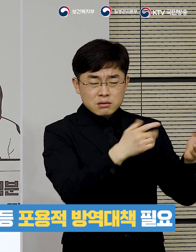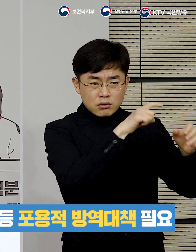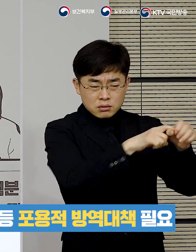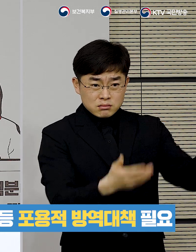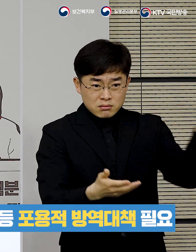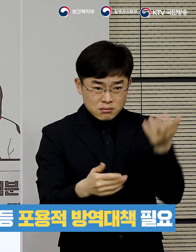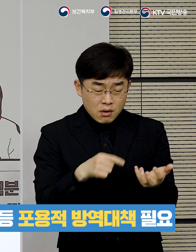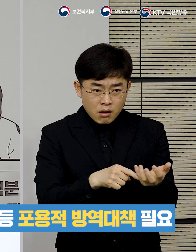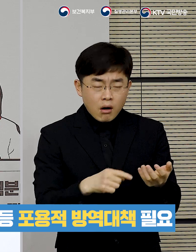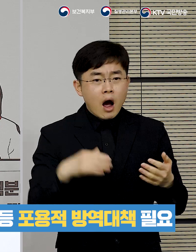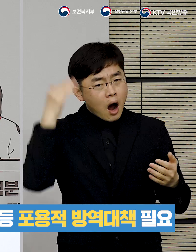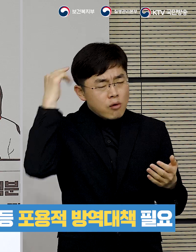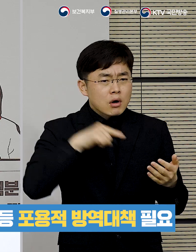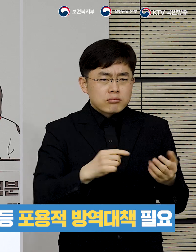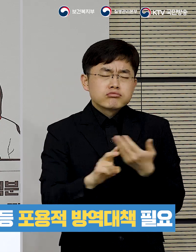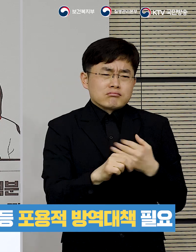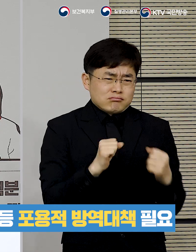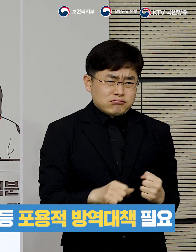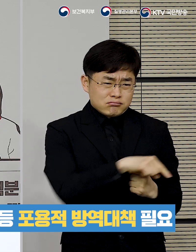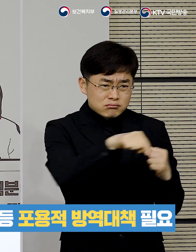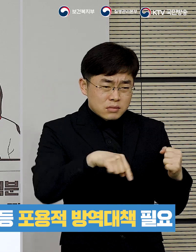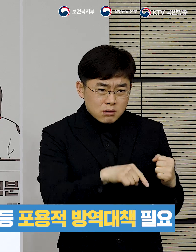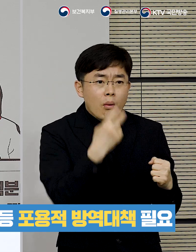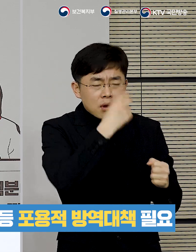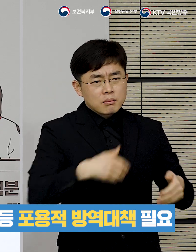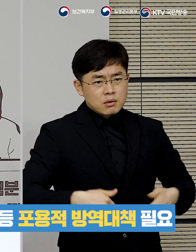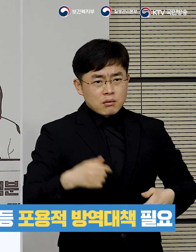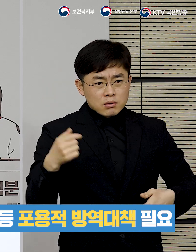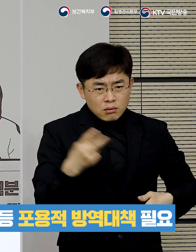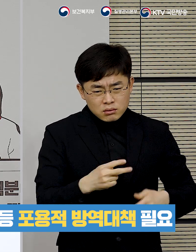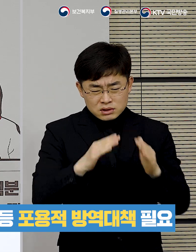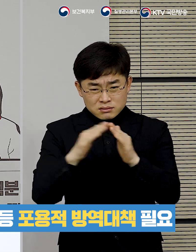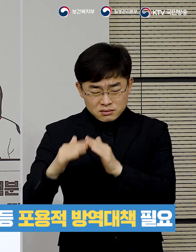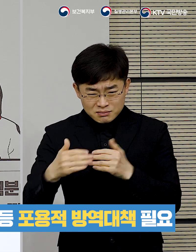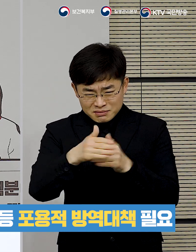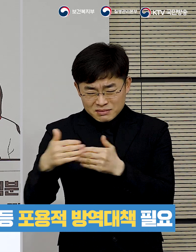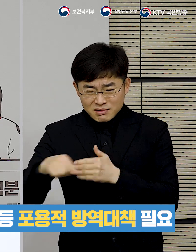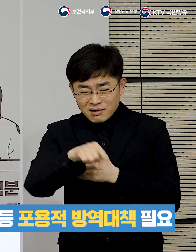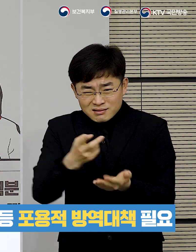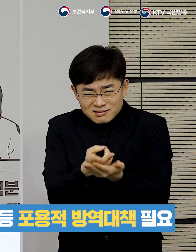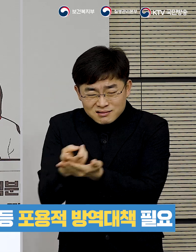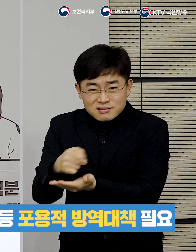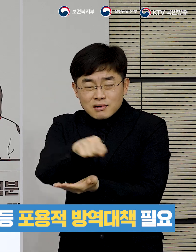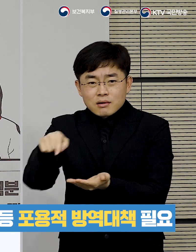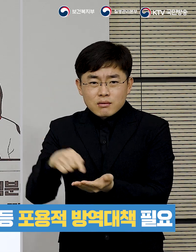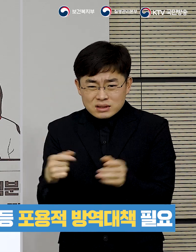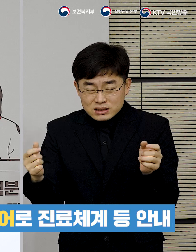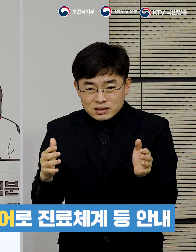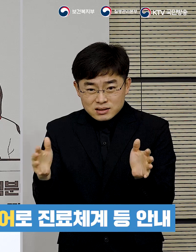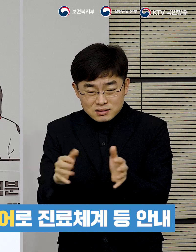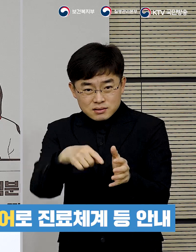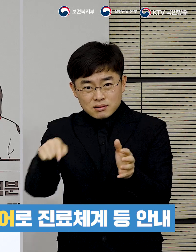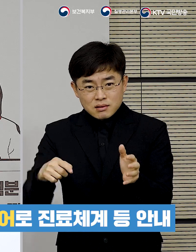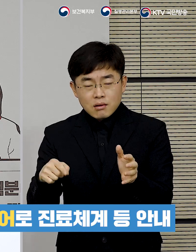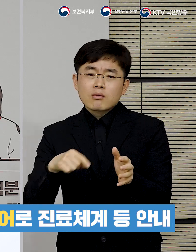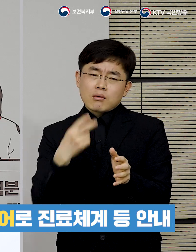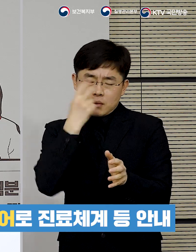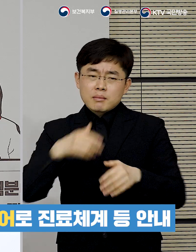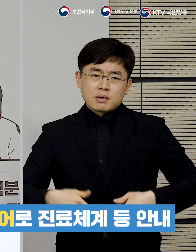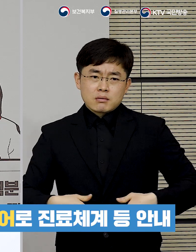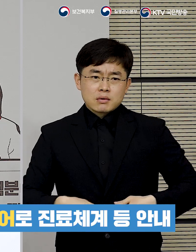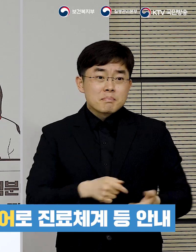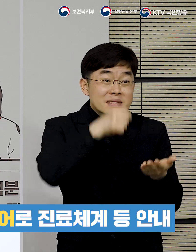체류자, 노숙인과 쪽방 주민 등에 대하여 포용적 방역 대책이 필요한 시점입니다. 우선